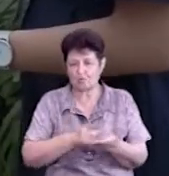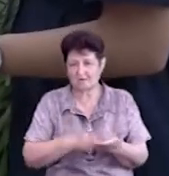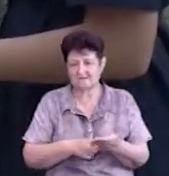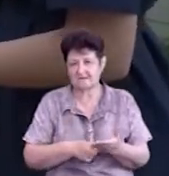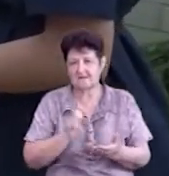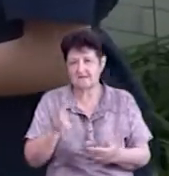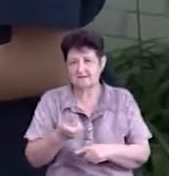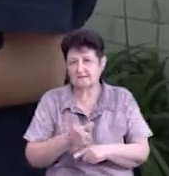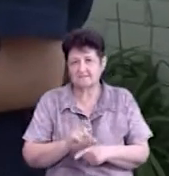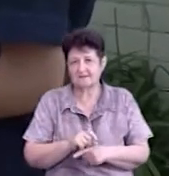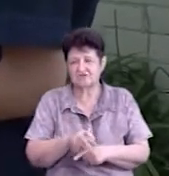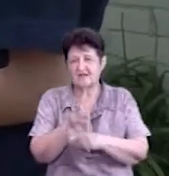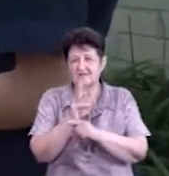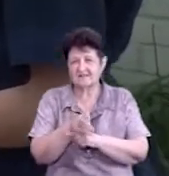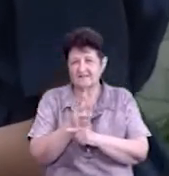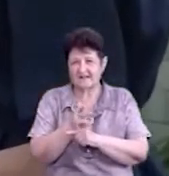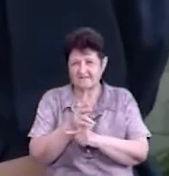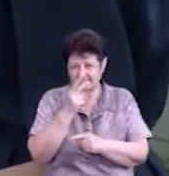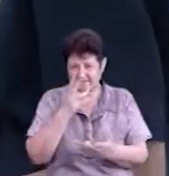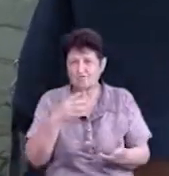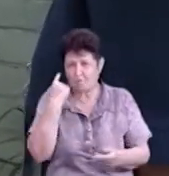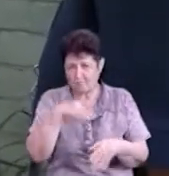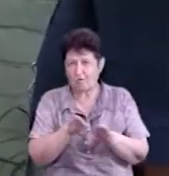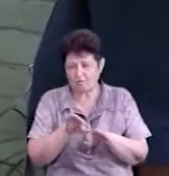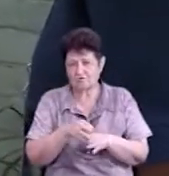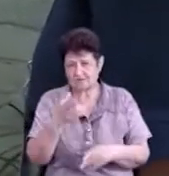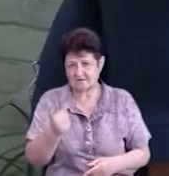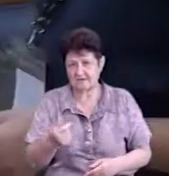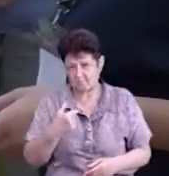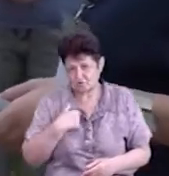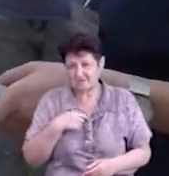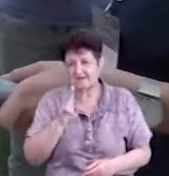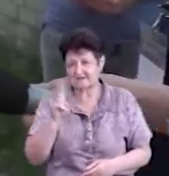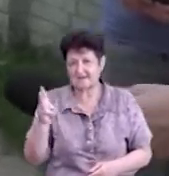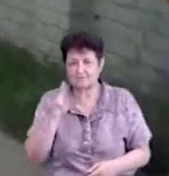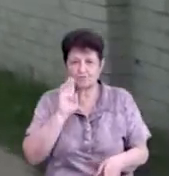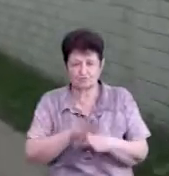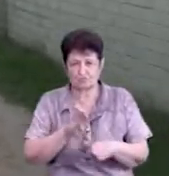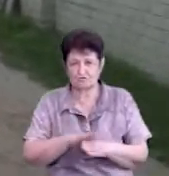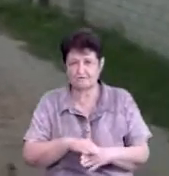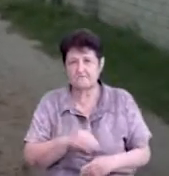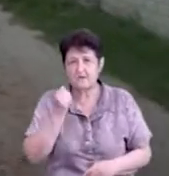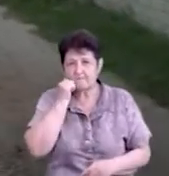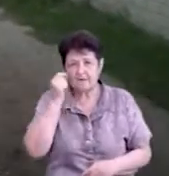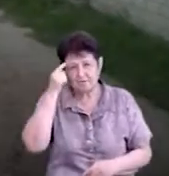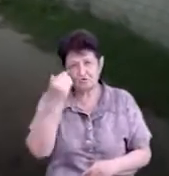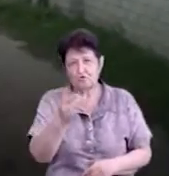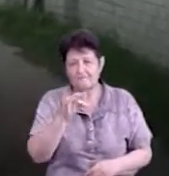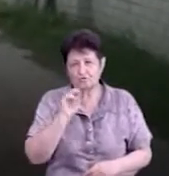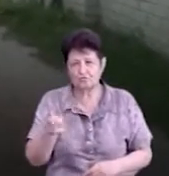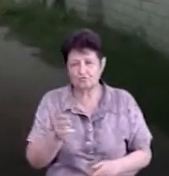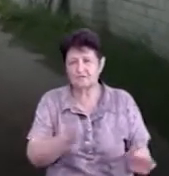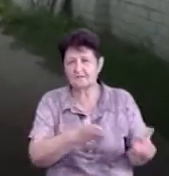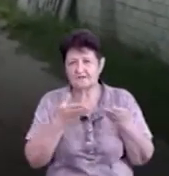і тим більше, я ж просто на відео вчора приїхав, кажуть, схожий, ну да це таке схоже, моя з ким схоже. Баба думала, що то її онуки, і зазивала